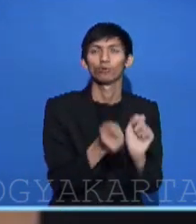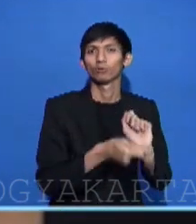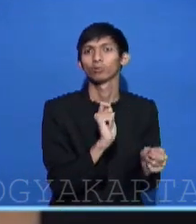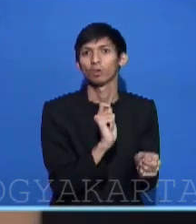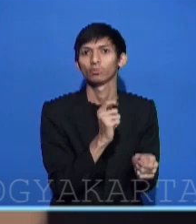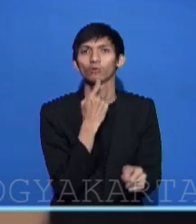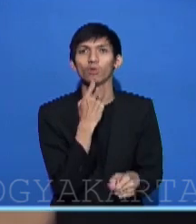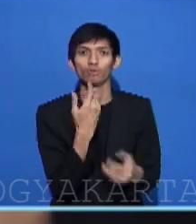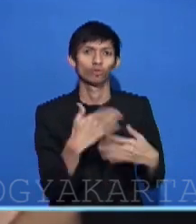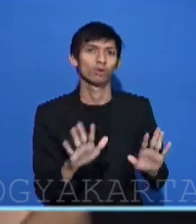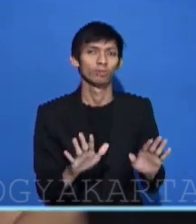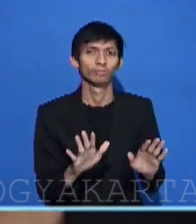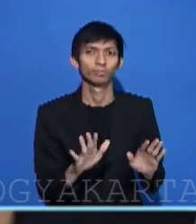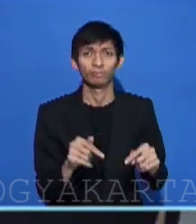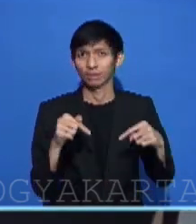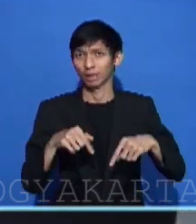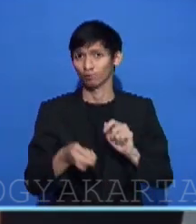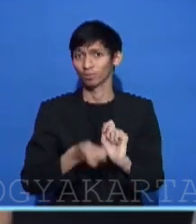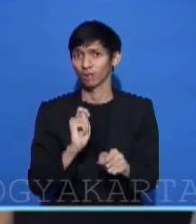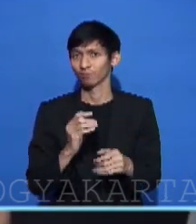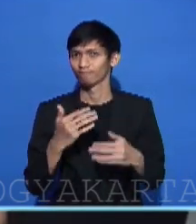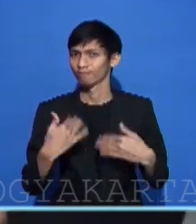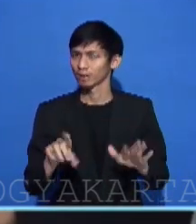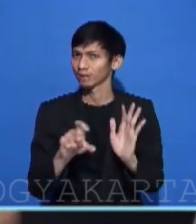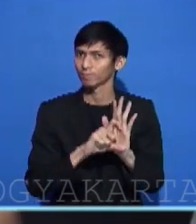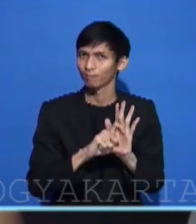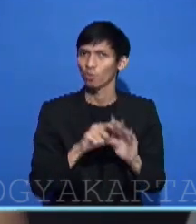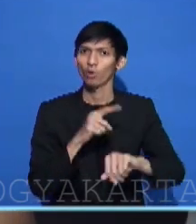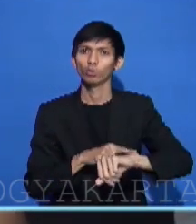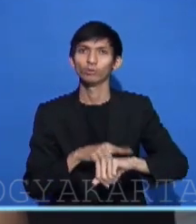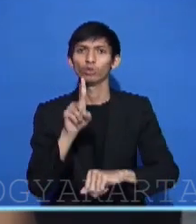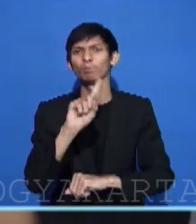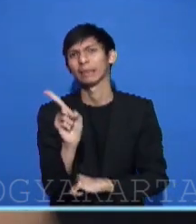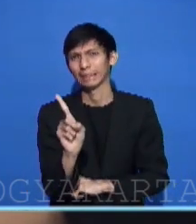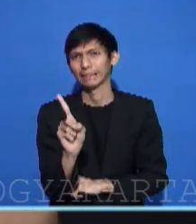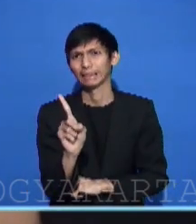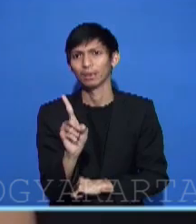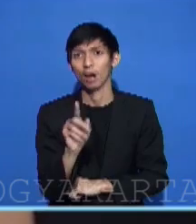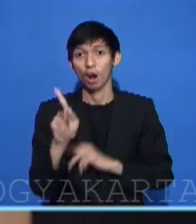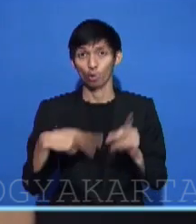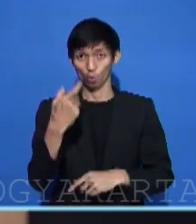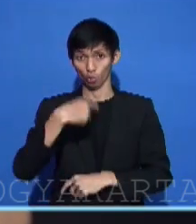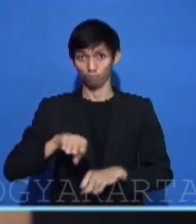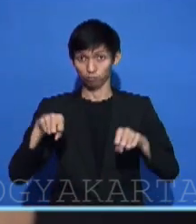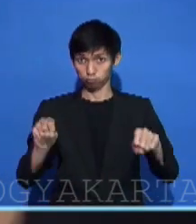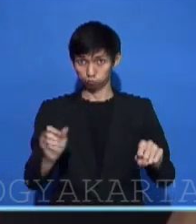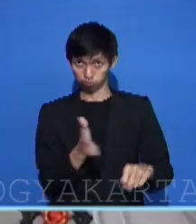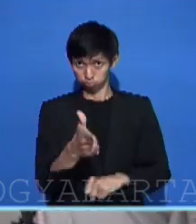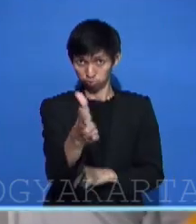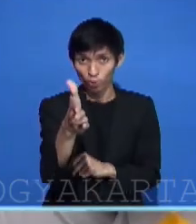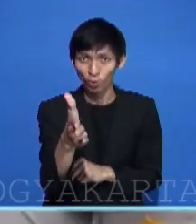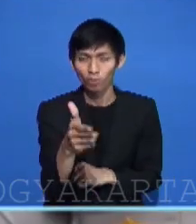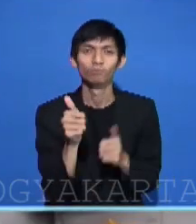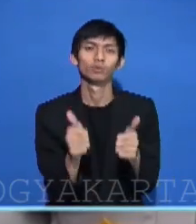dalam pelaksanaan uji praktek SIM C ini hanya memakan waktu kurang lebih satu menit Jika pemohon Dapat melewati halang rintang